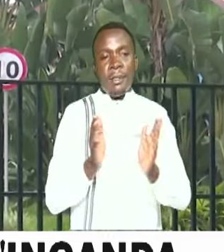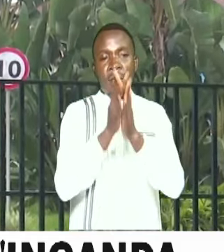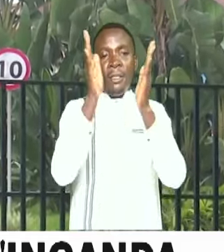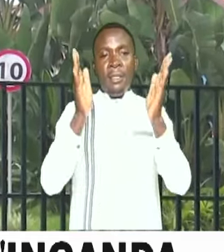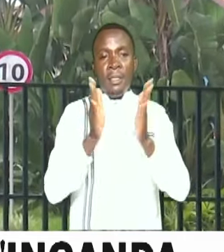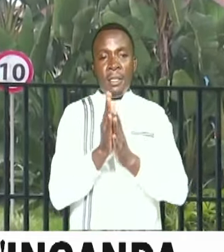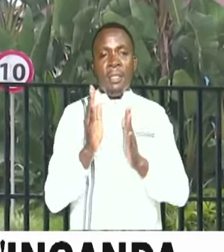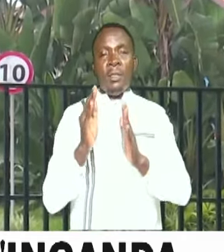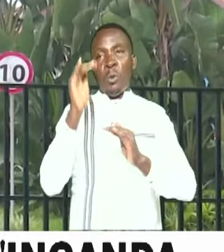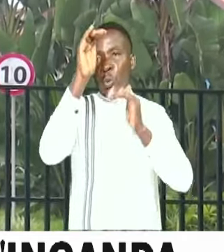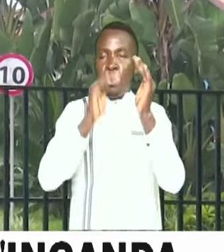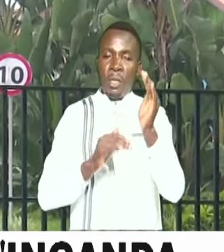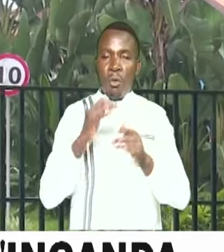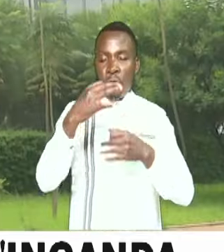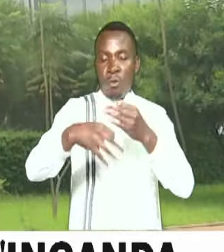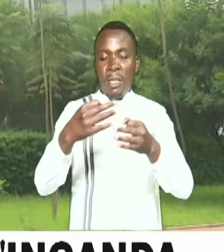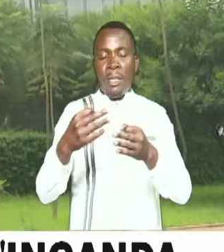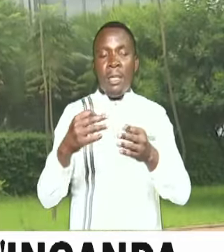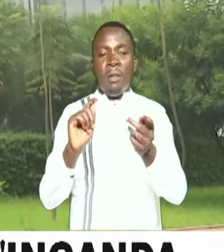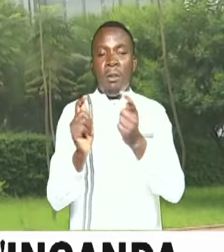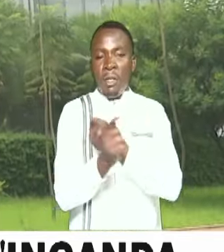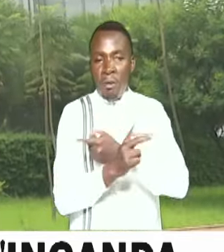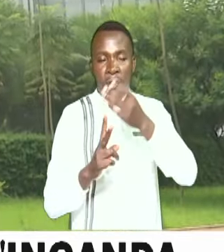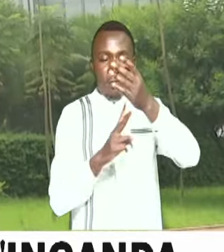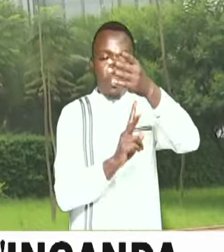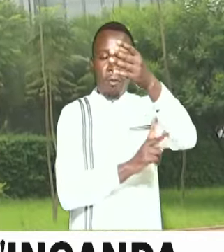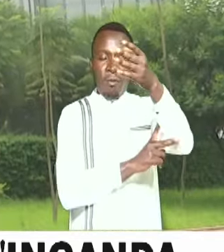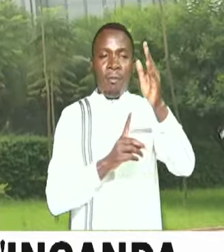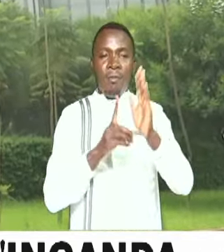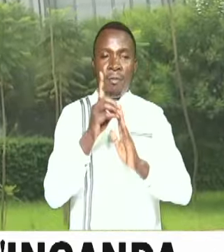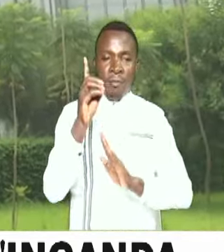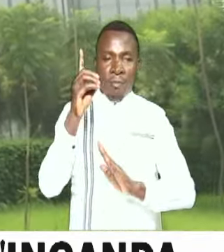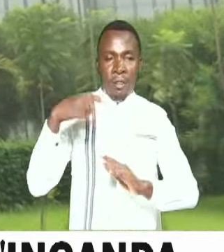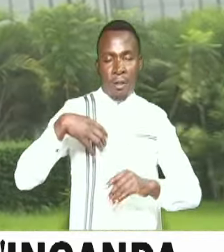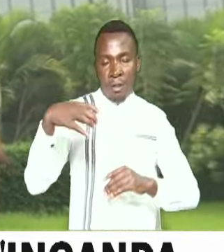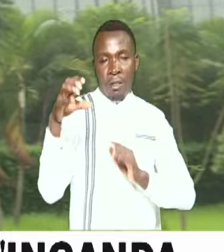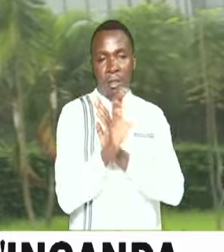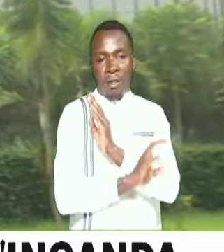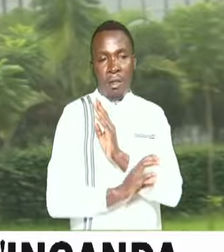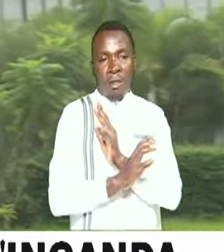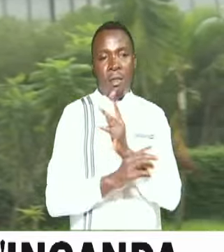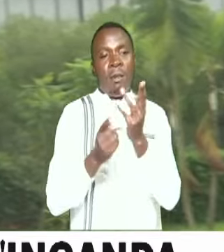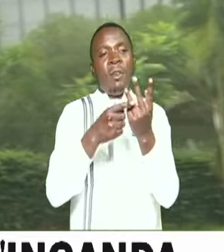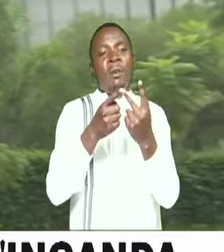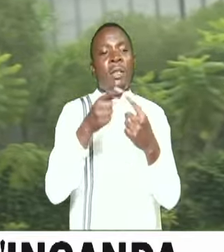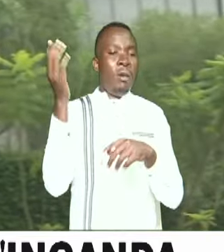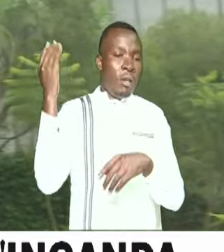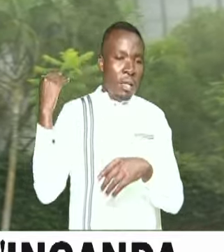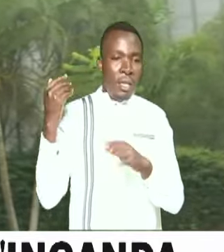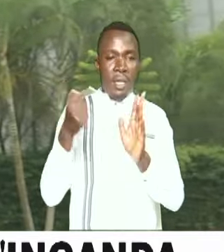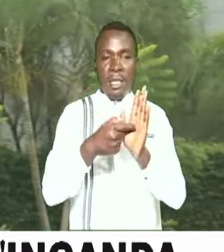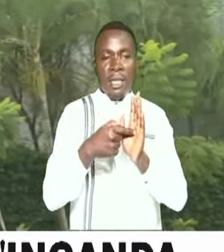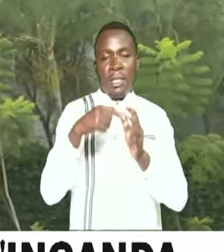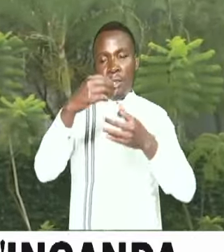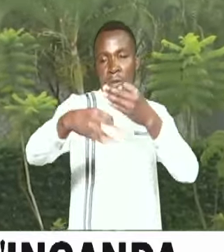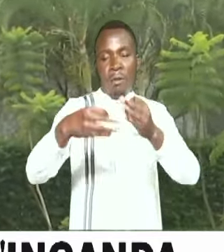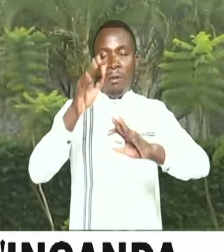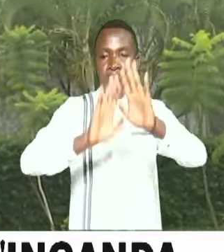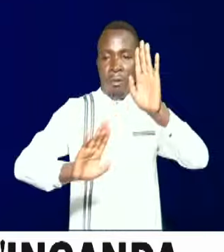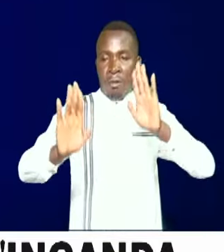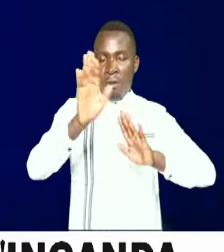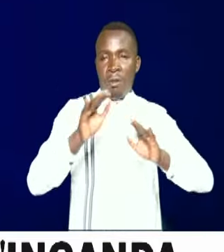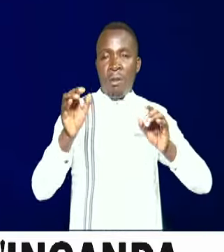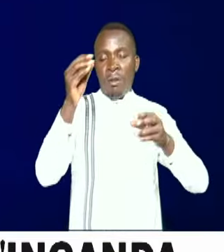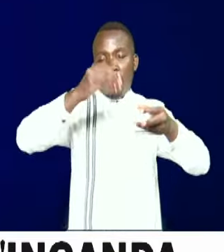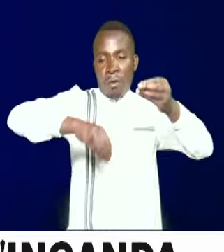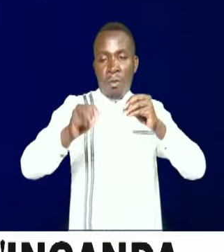urwego rw'inganda rukomeje kuba inkingi ikomeye mu iterambere ry'ubukungu bw'igihugu, kuko imibare iheruka yerekana ko inganda zagize uruhare mu musaruro mbumbe